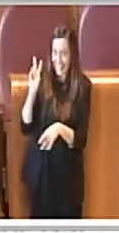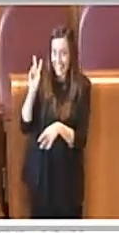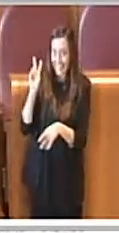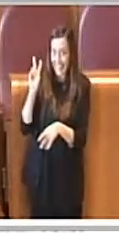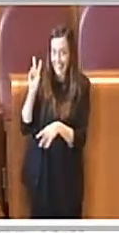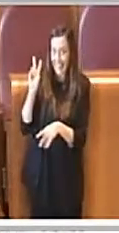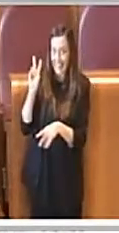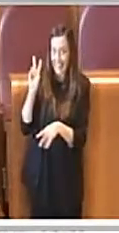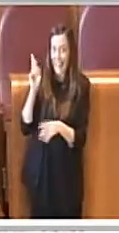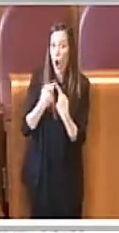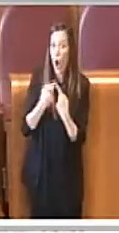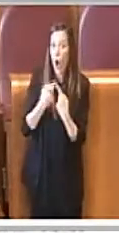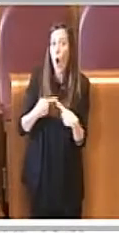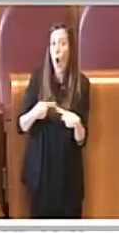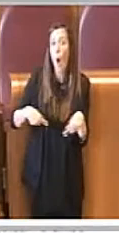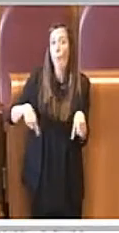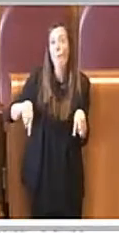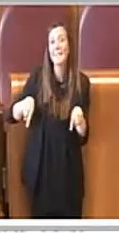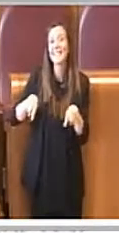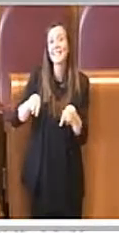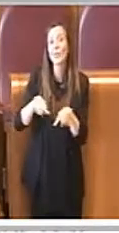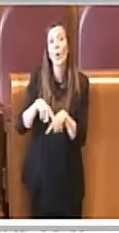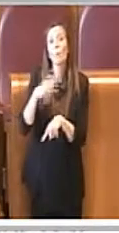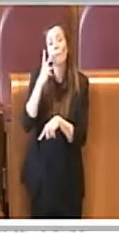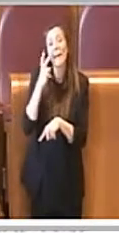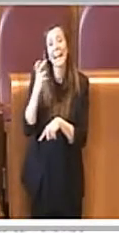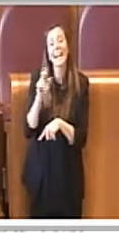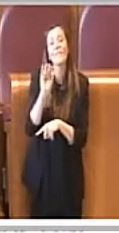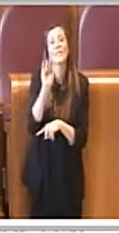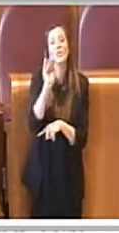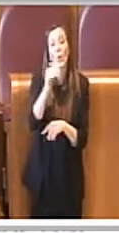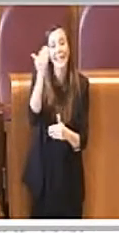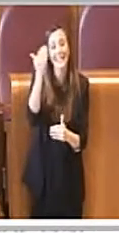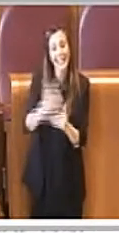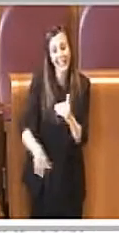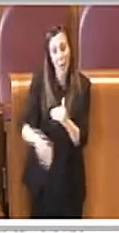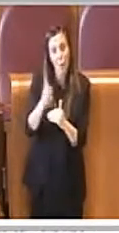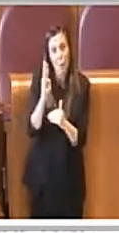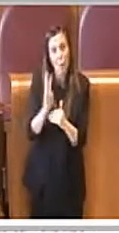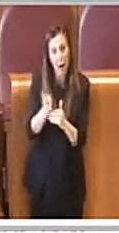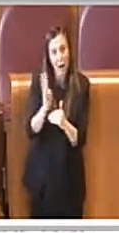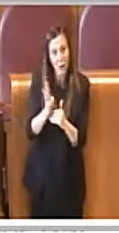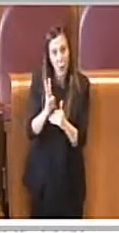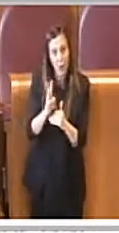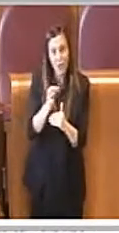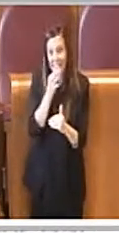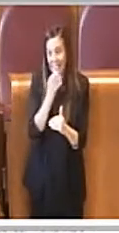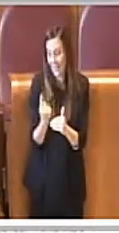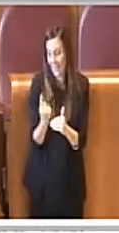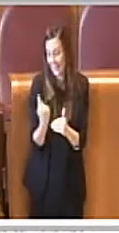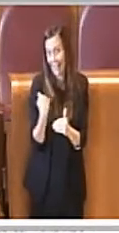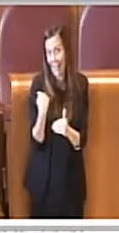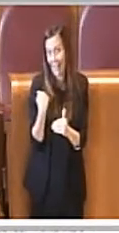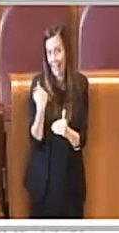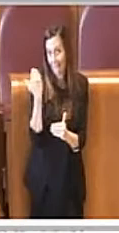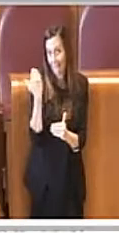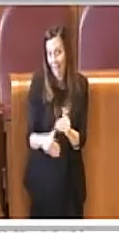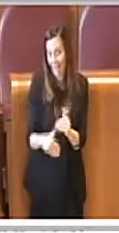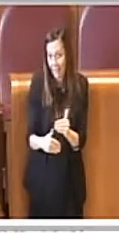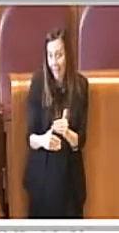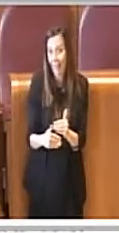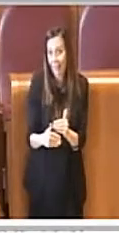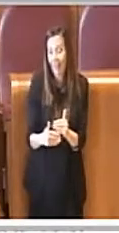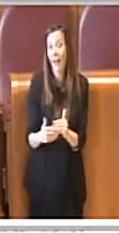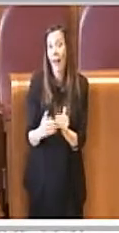commissione in previsione di una scadenza che era fissata al 14, quindi a ieri, data entro